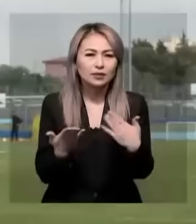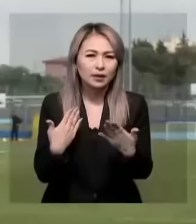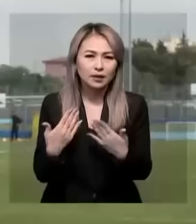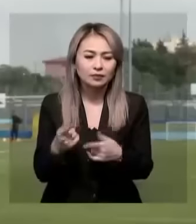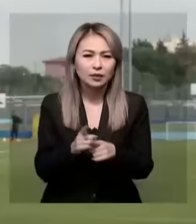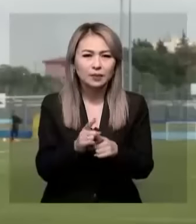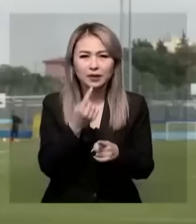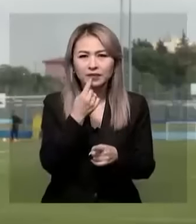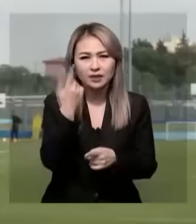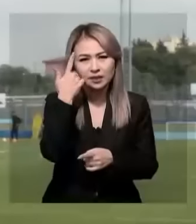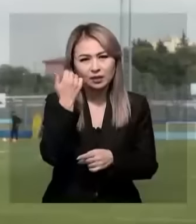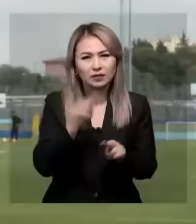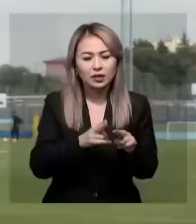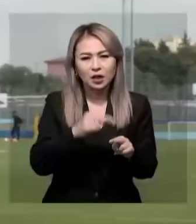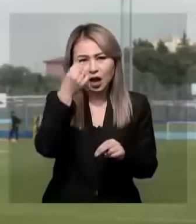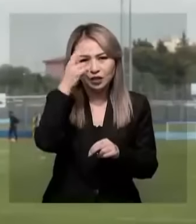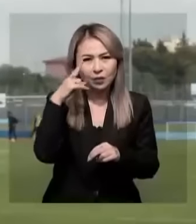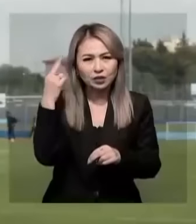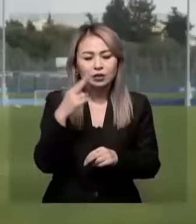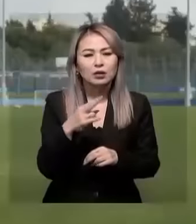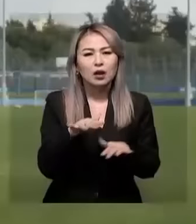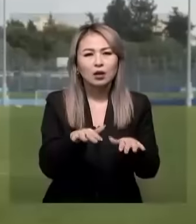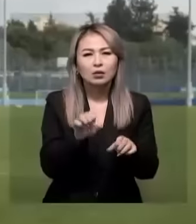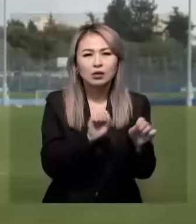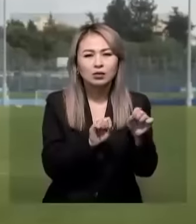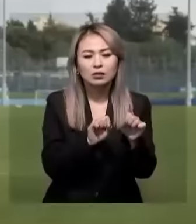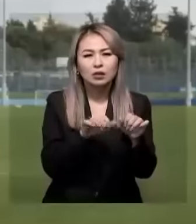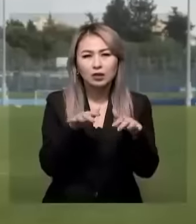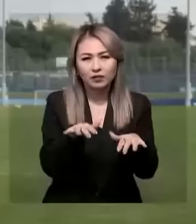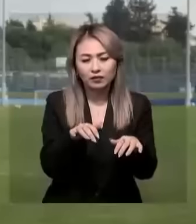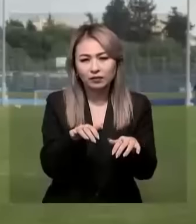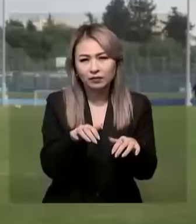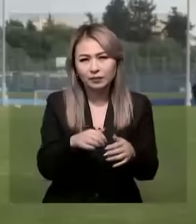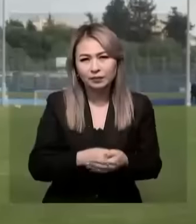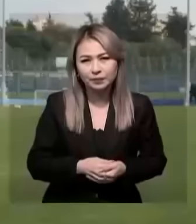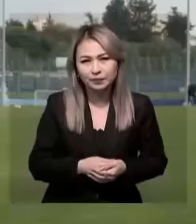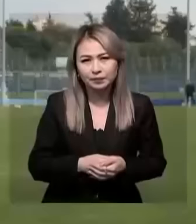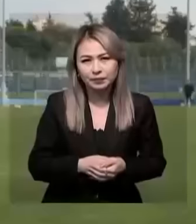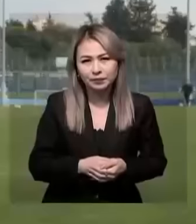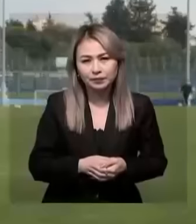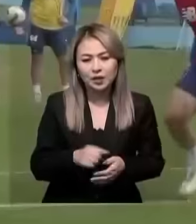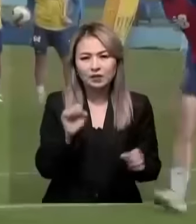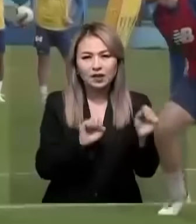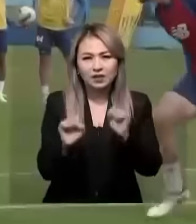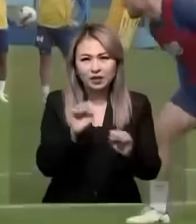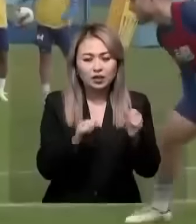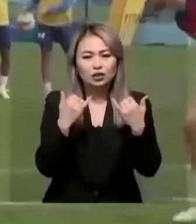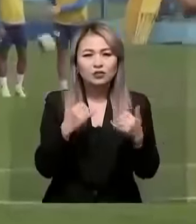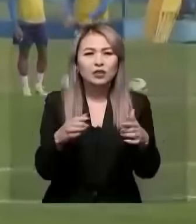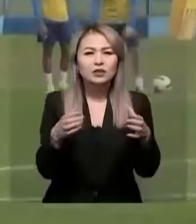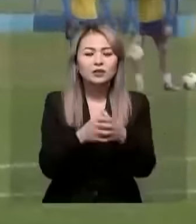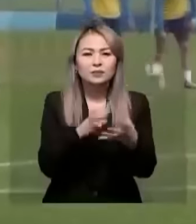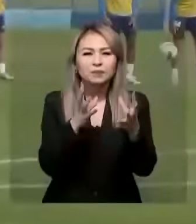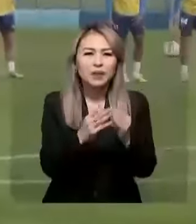мен тілімді білетін ол әзербайжандық қақпашы Шахру Динов. Абат А